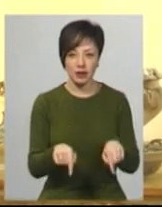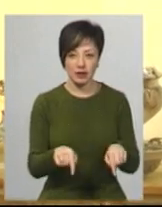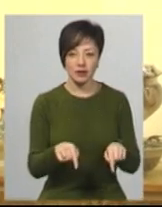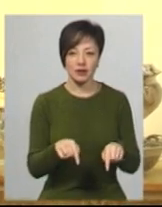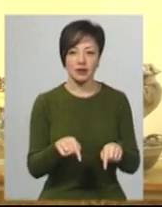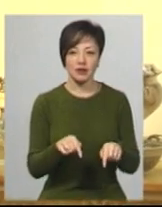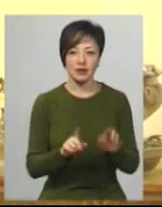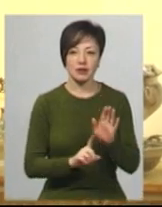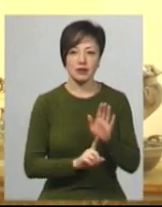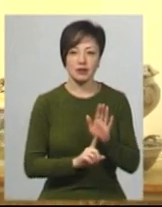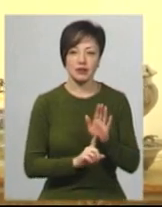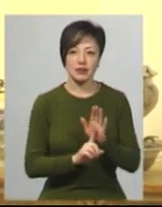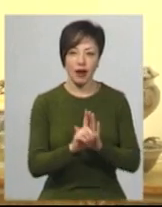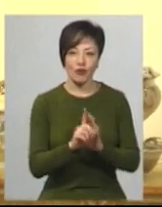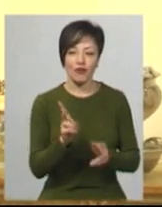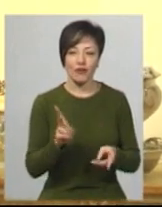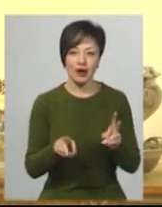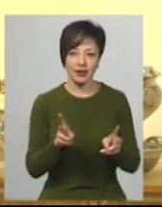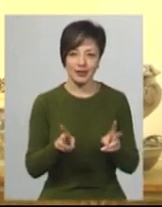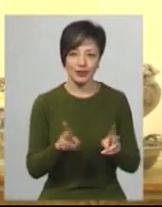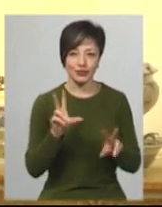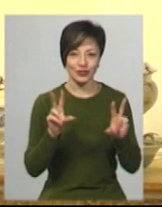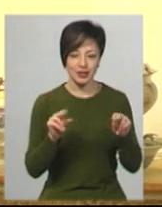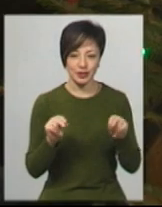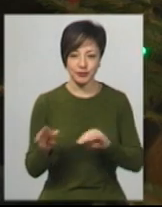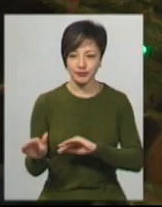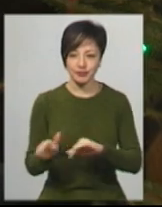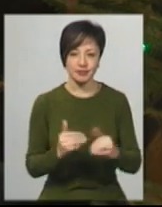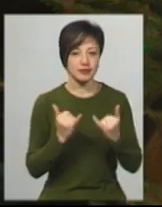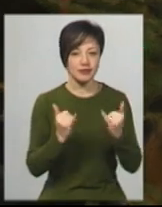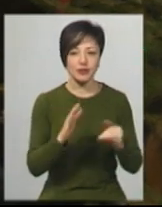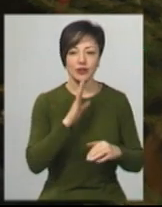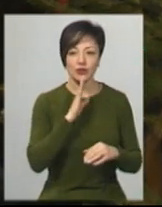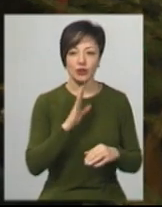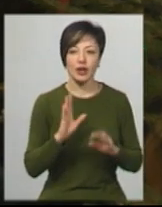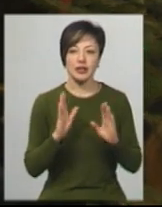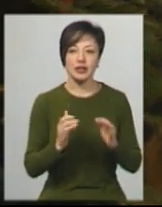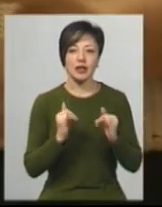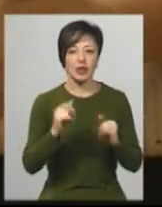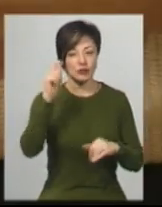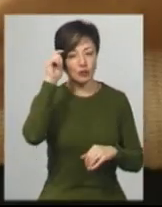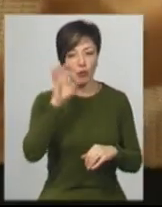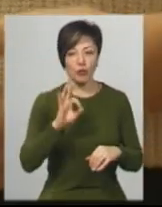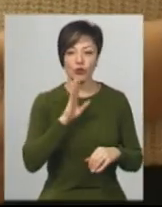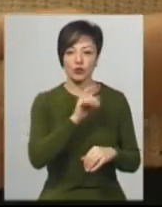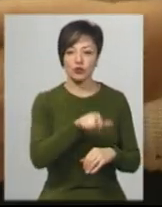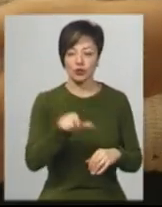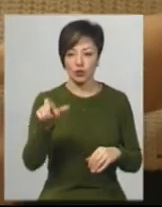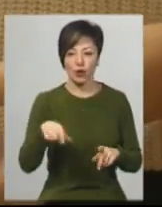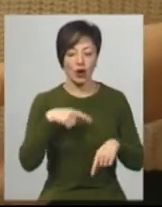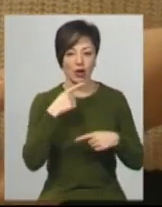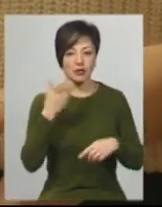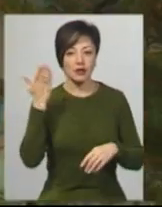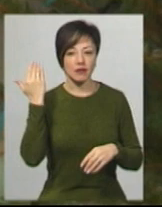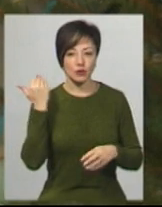ставлю варити щастя. Збірка «Територія жінки» не тільки для жінок, але й для чоловіків про жінок. Відвідувач заходу Дмитро Переслідський каже,